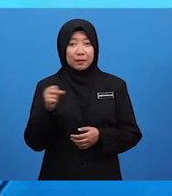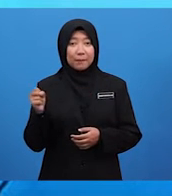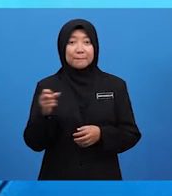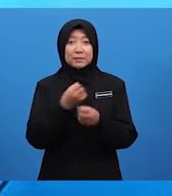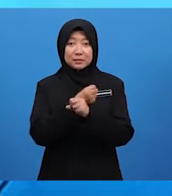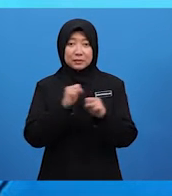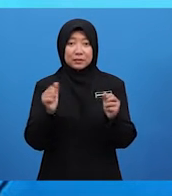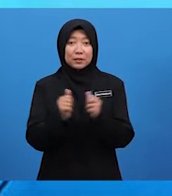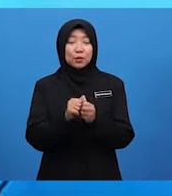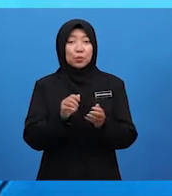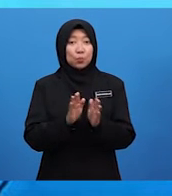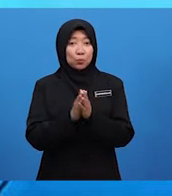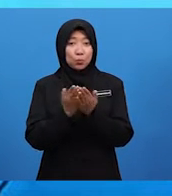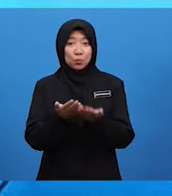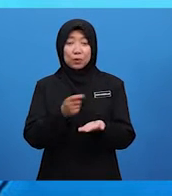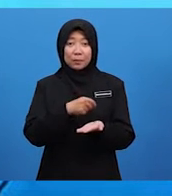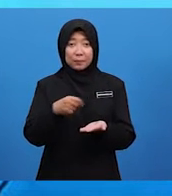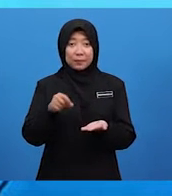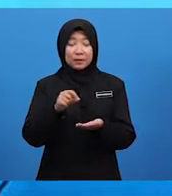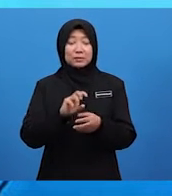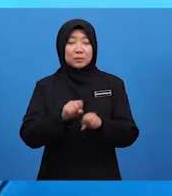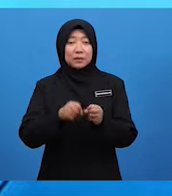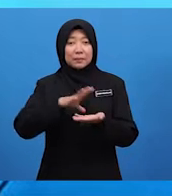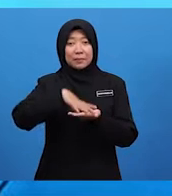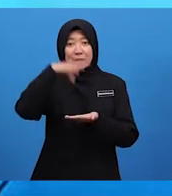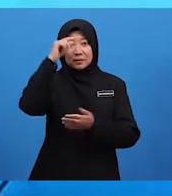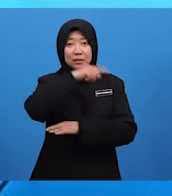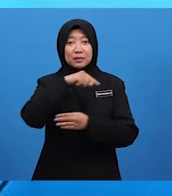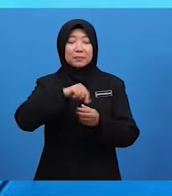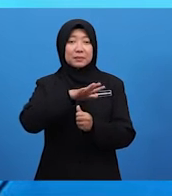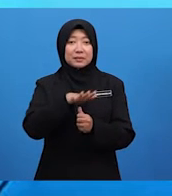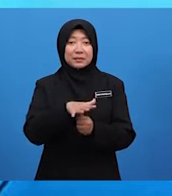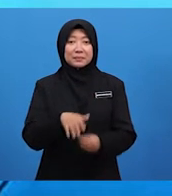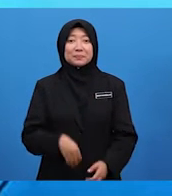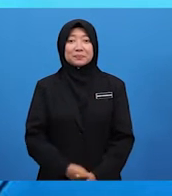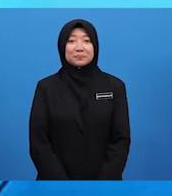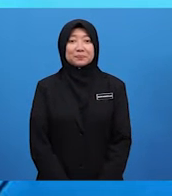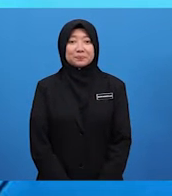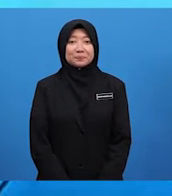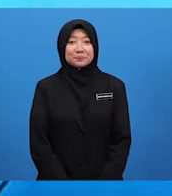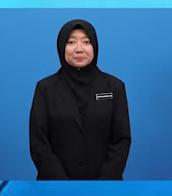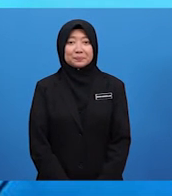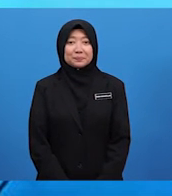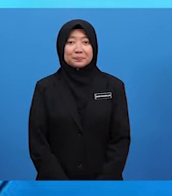buku catatan agar pembelajaran kita hari ini lebih berkesan.